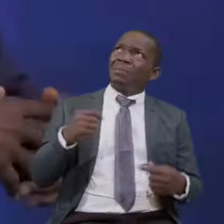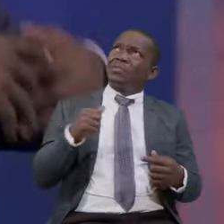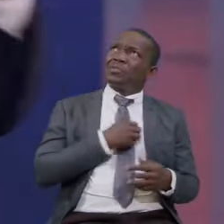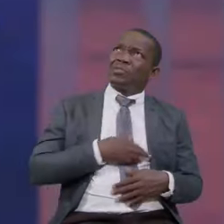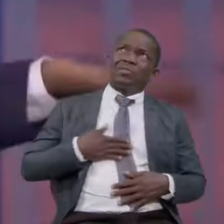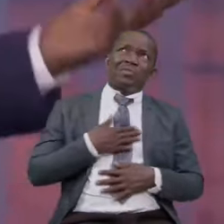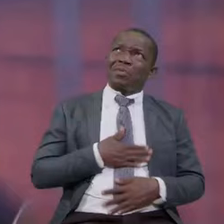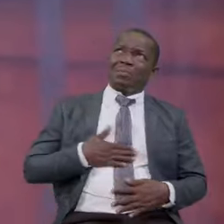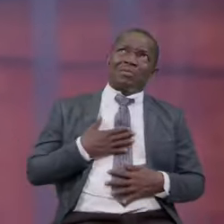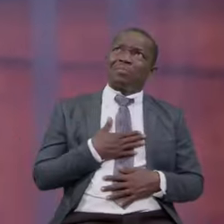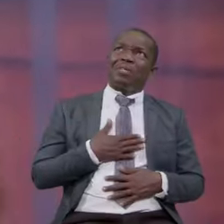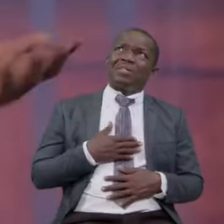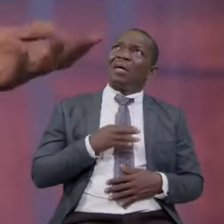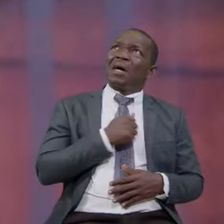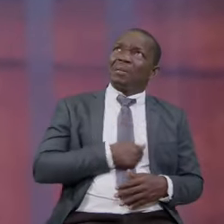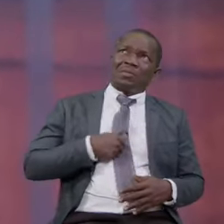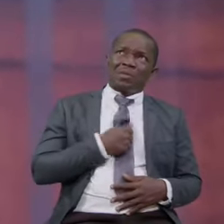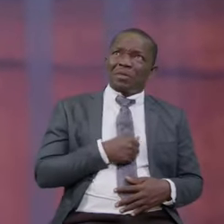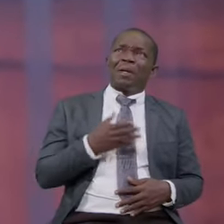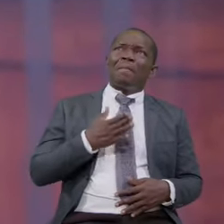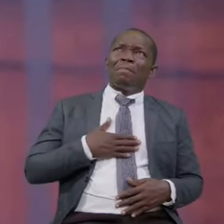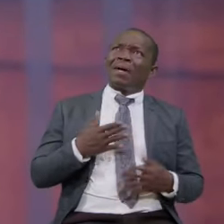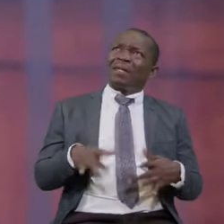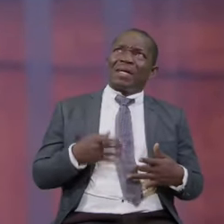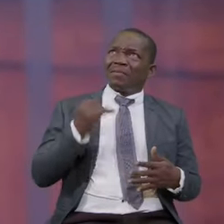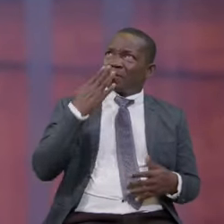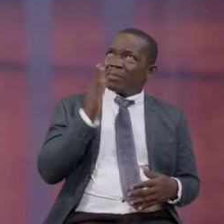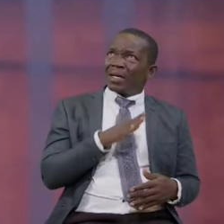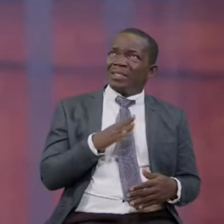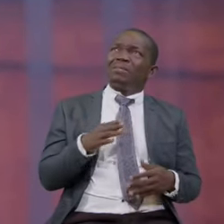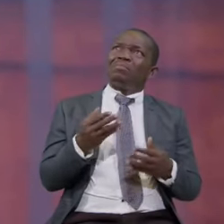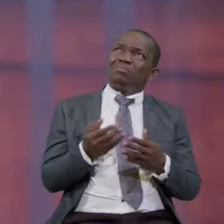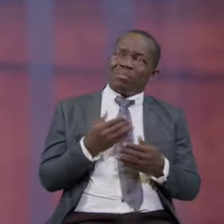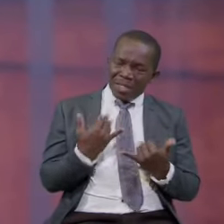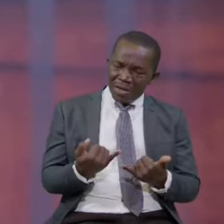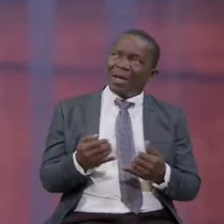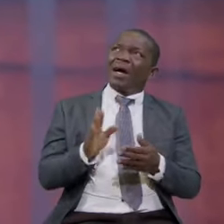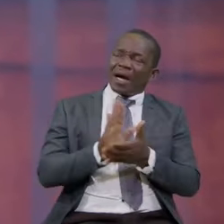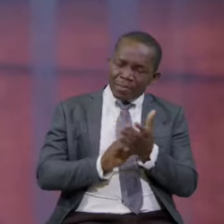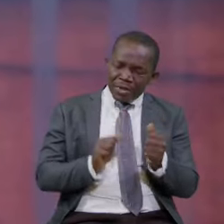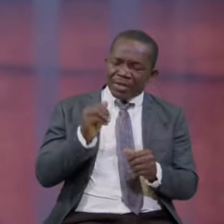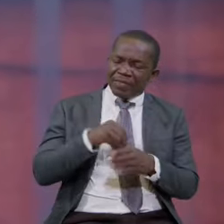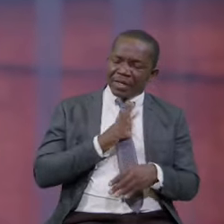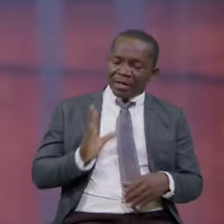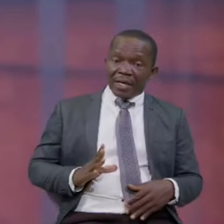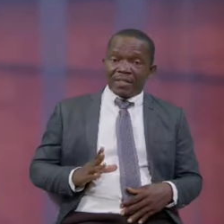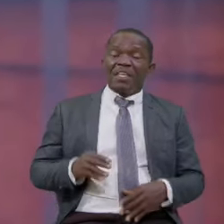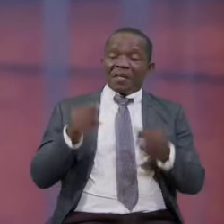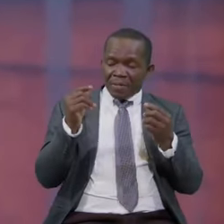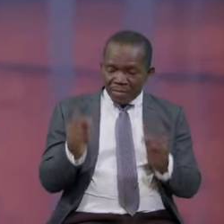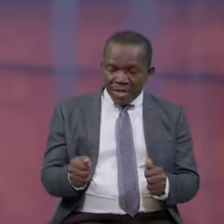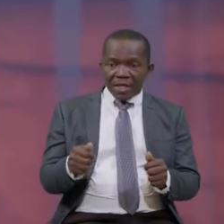s quelqu'un dit ah ma vie a été gaspillé maintenant je crois en Christ immédiatement il sera